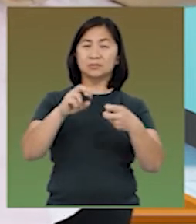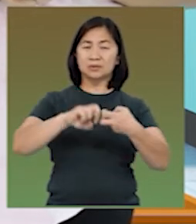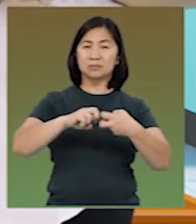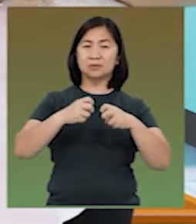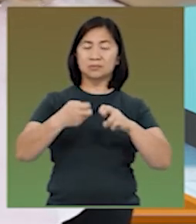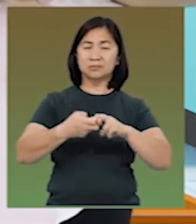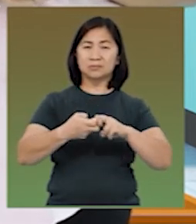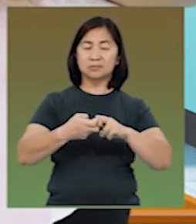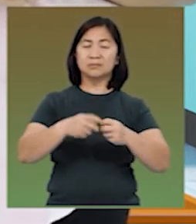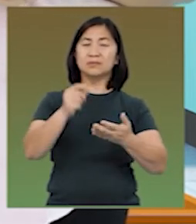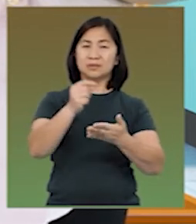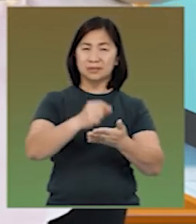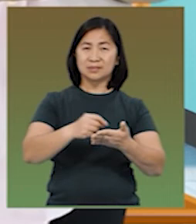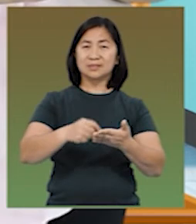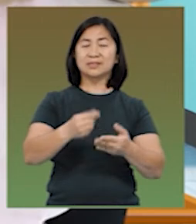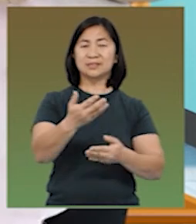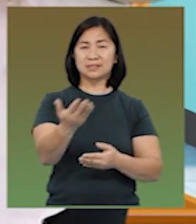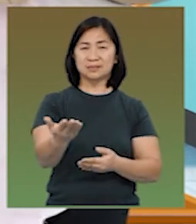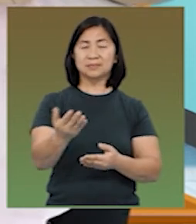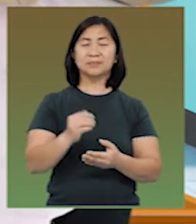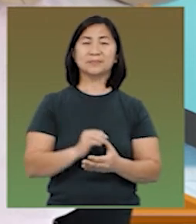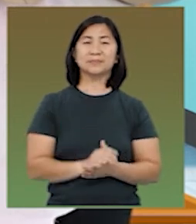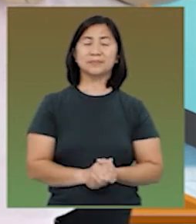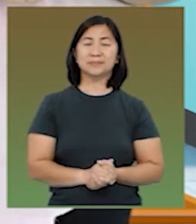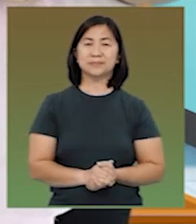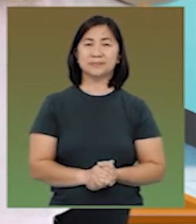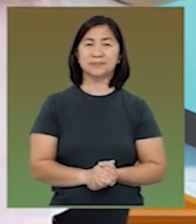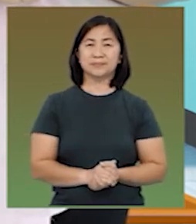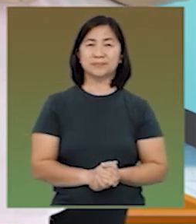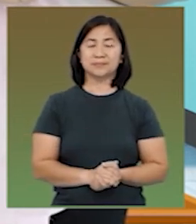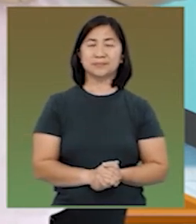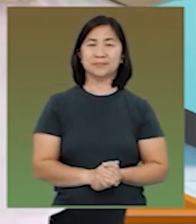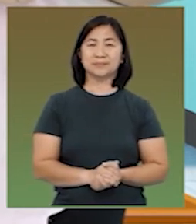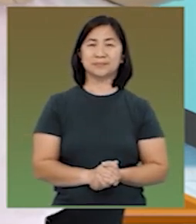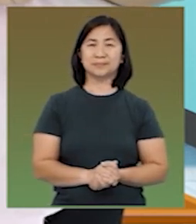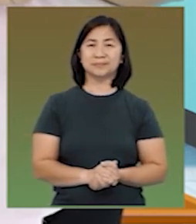word problem. Isulat na!